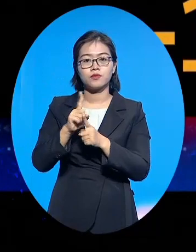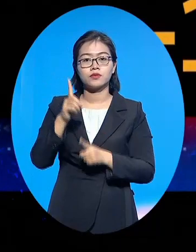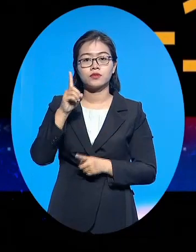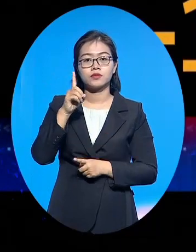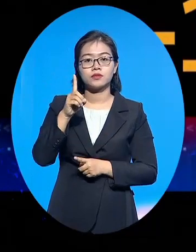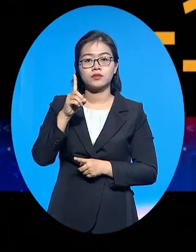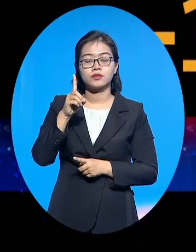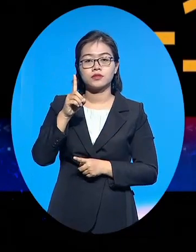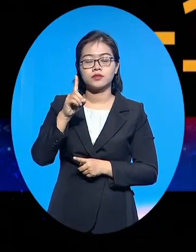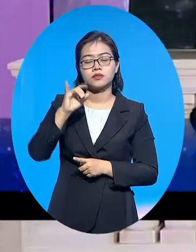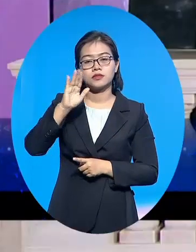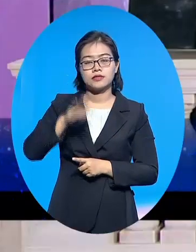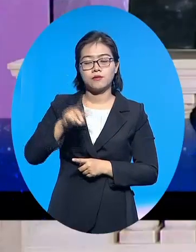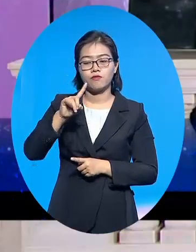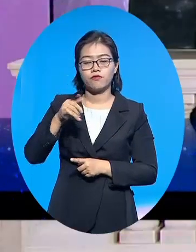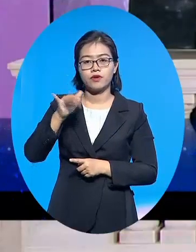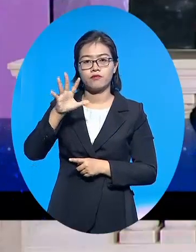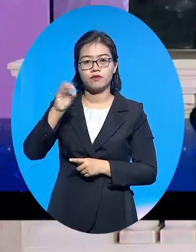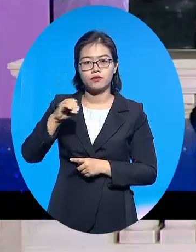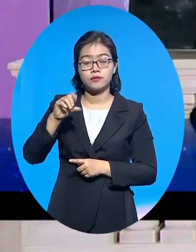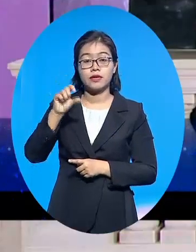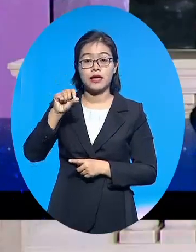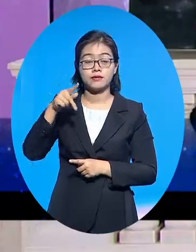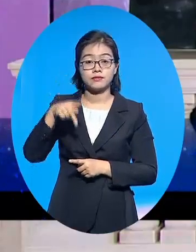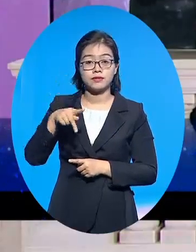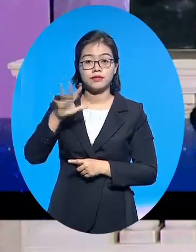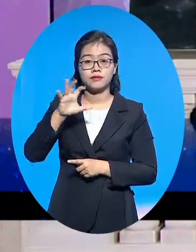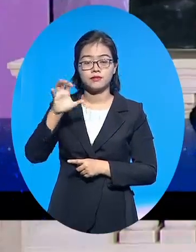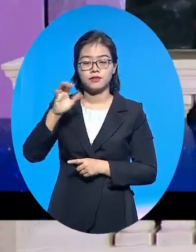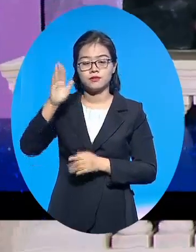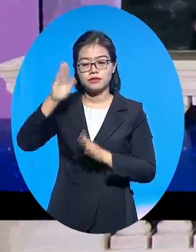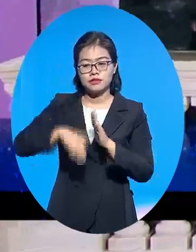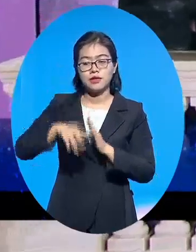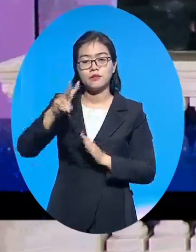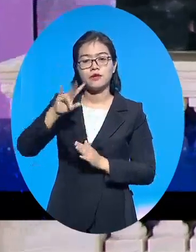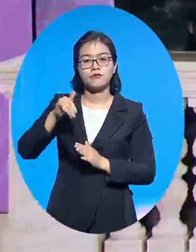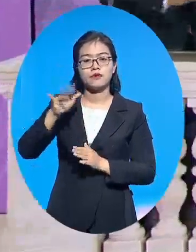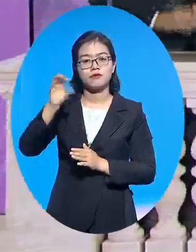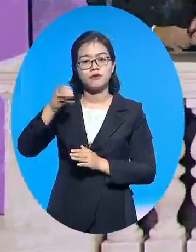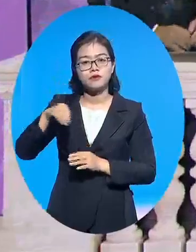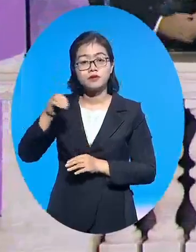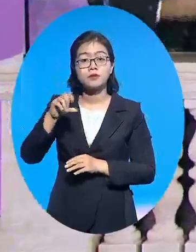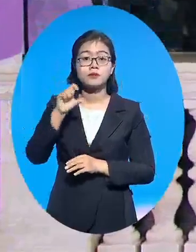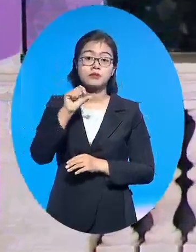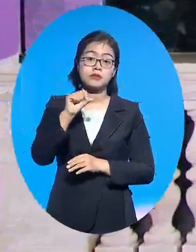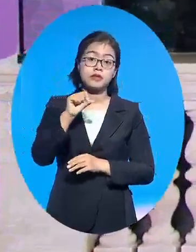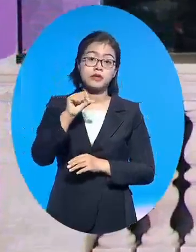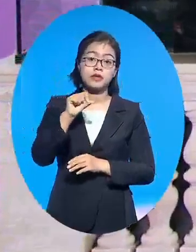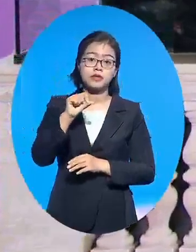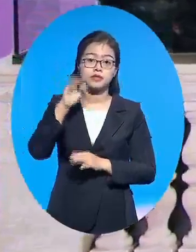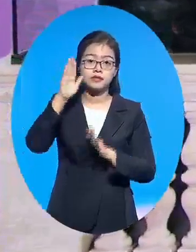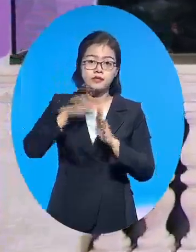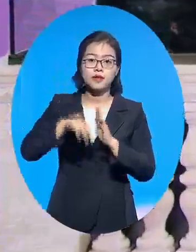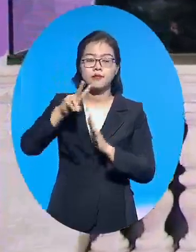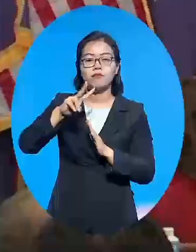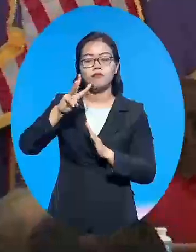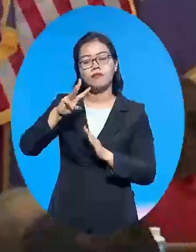1,55%, chỉ số snt 500 mất 2,5% giảm mạnh nhất là Nasa với